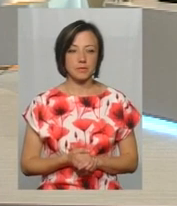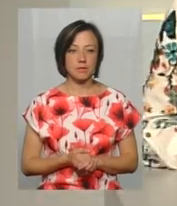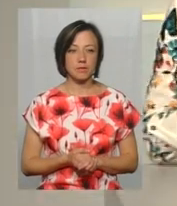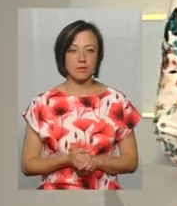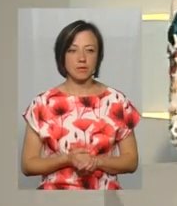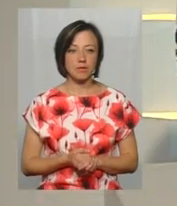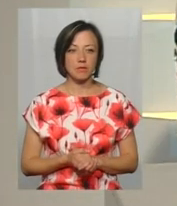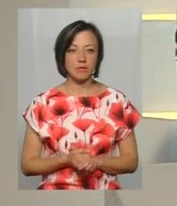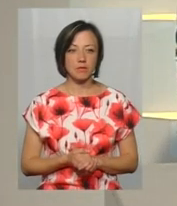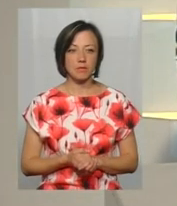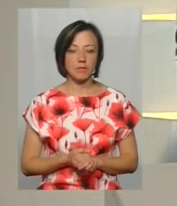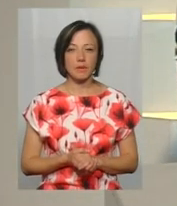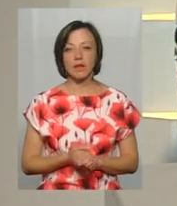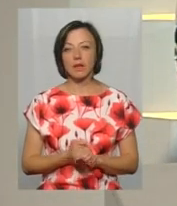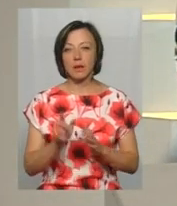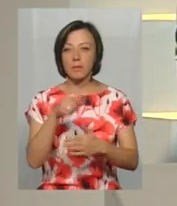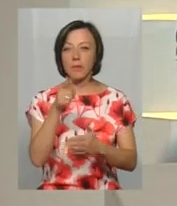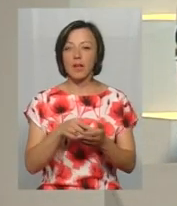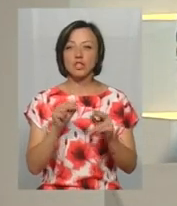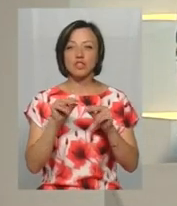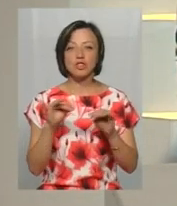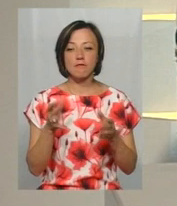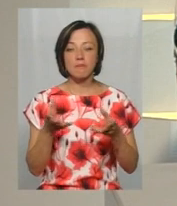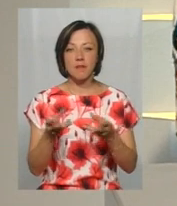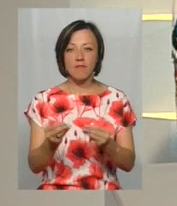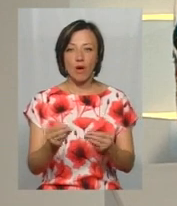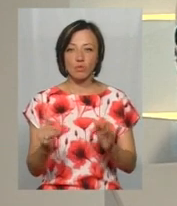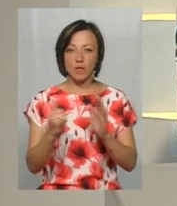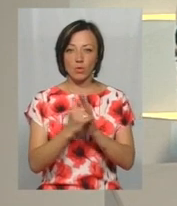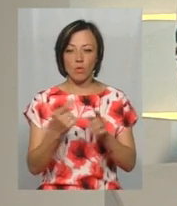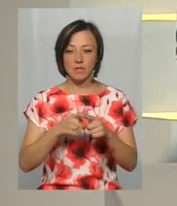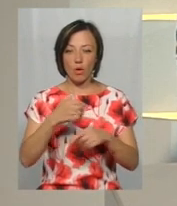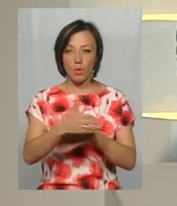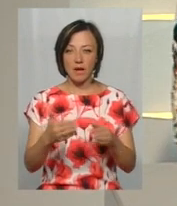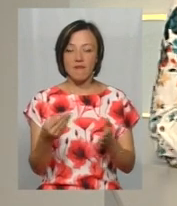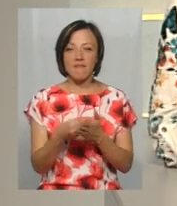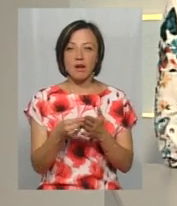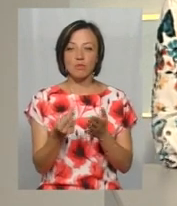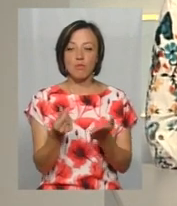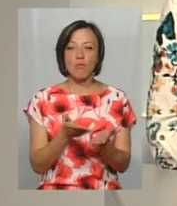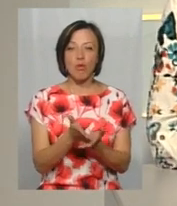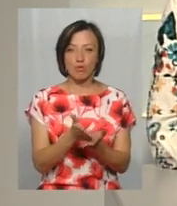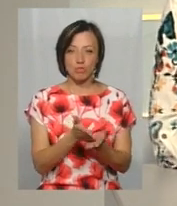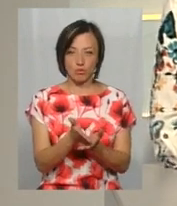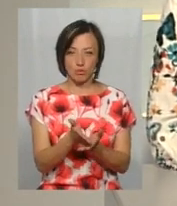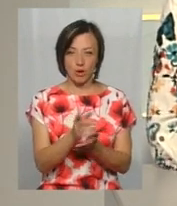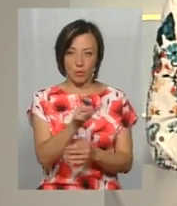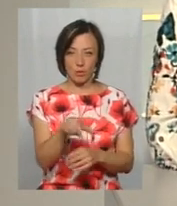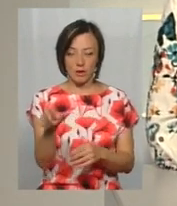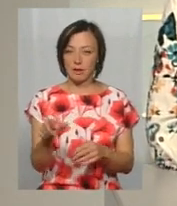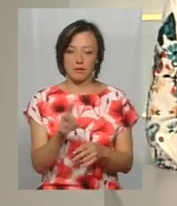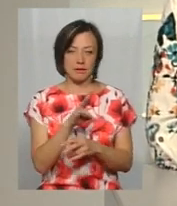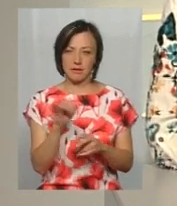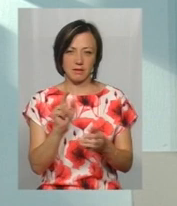Як чи повпливає встановлення цих от контейнерів на вартість послуг спецкомунтрансу для цього центрального району міста? Ні, він не